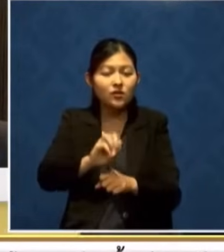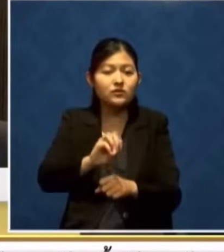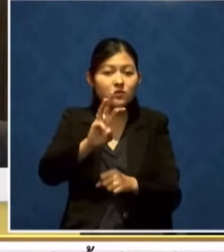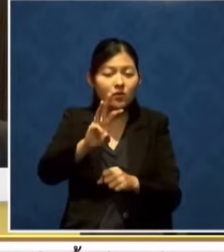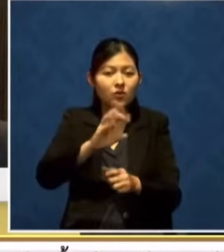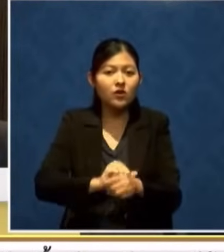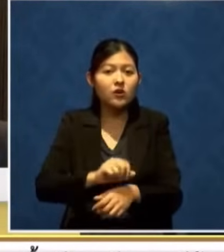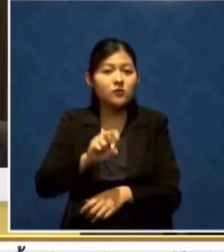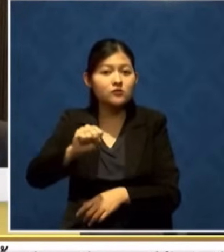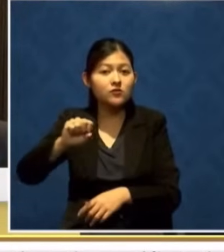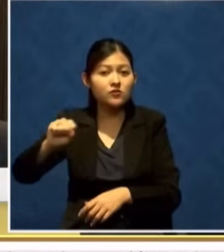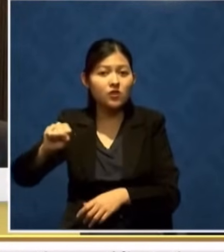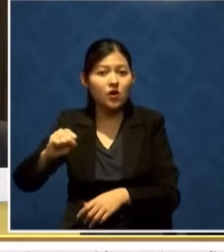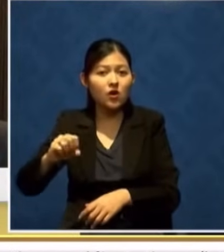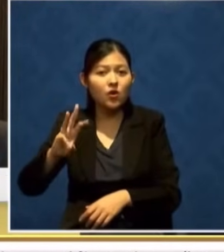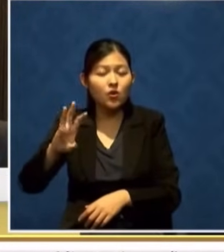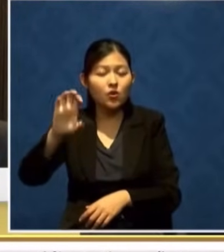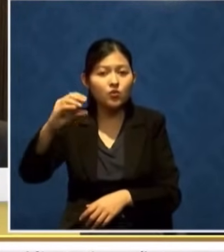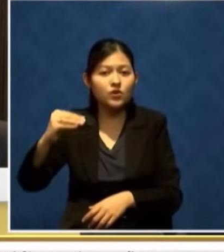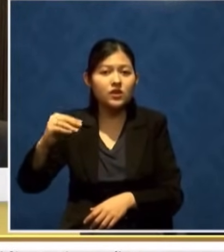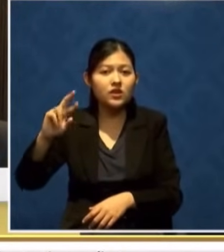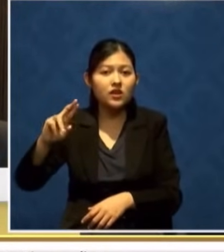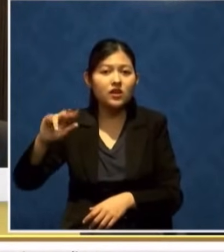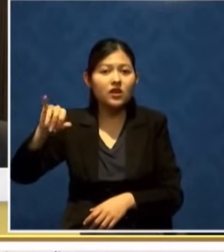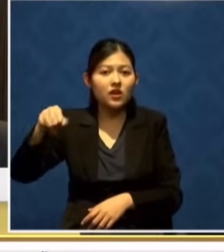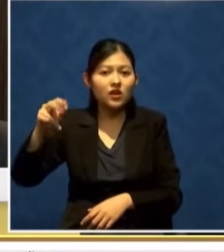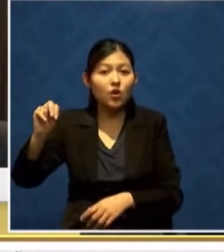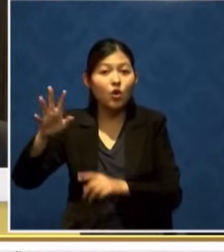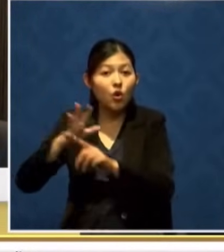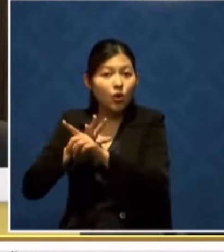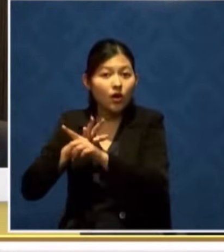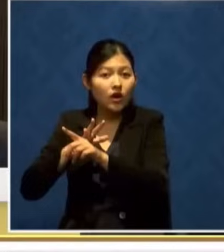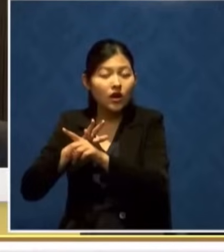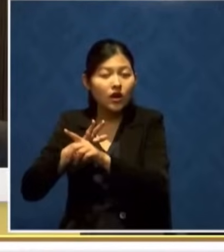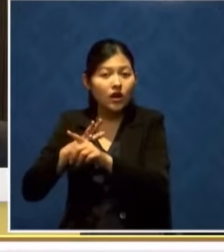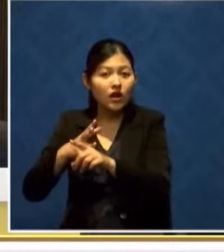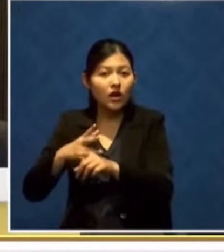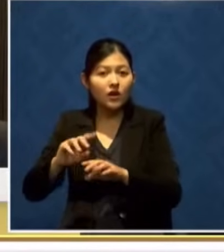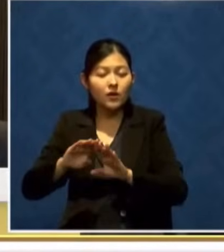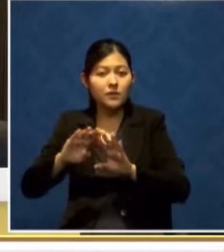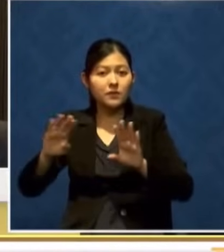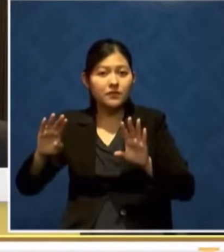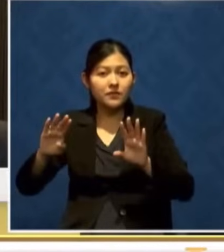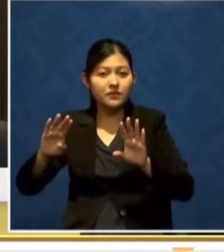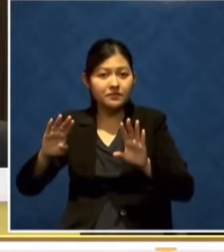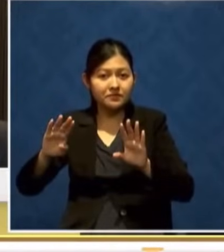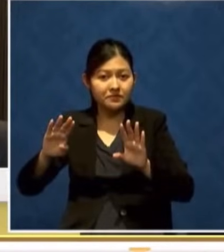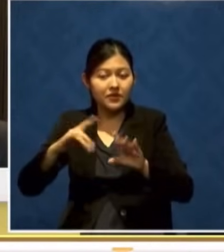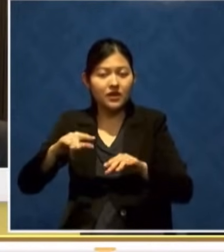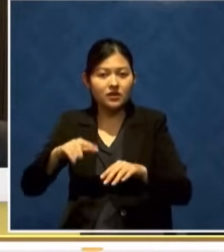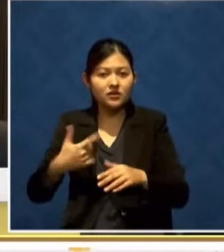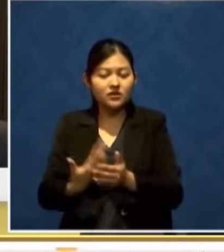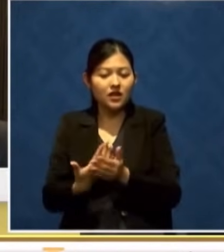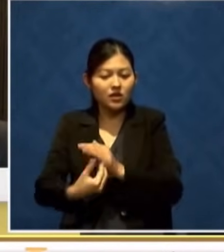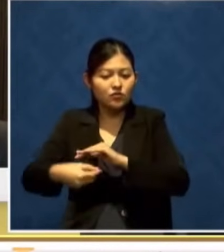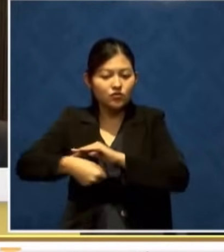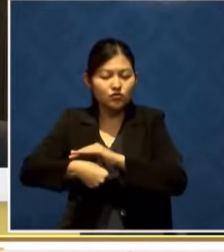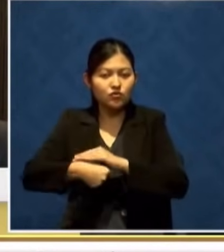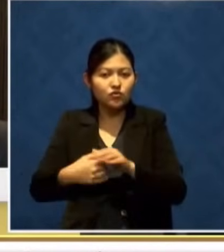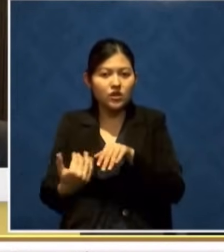ส.สวิโรจน์ลัคนาอดิศรเปิดโปงเรื่องส่วยทางหลวง